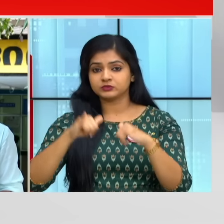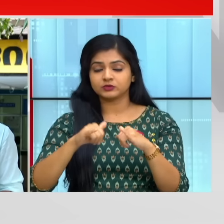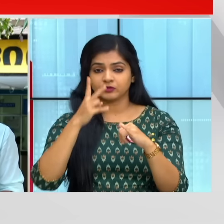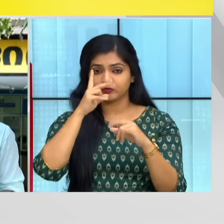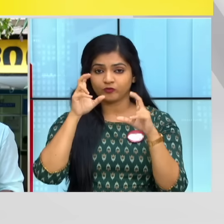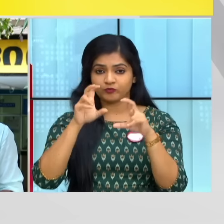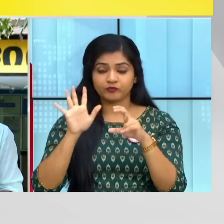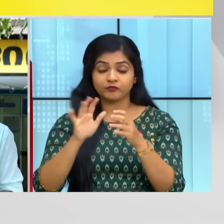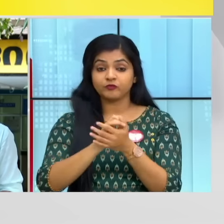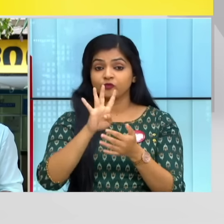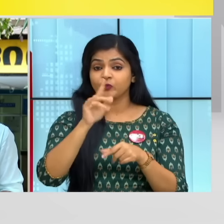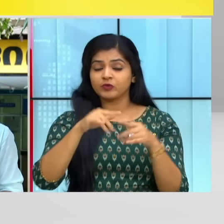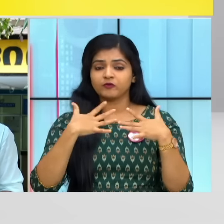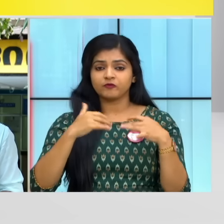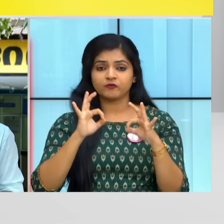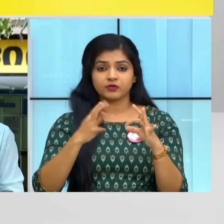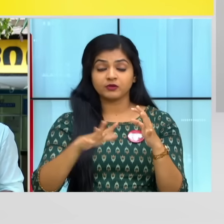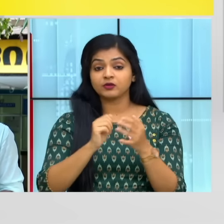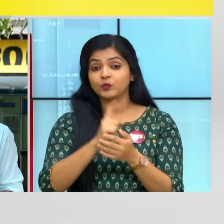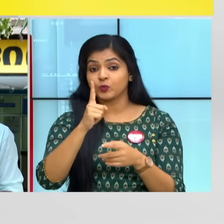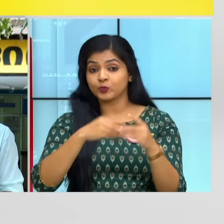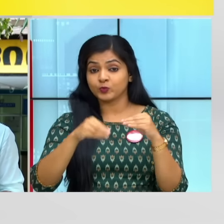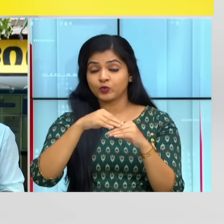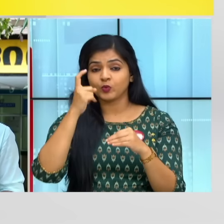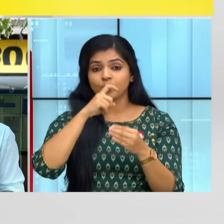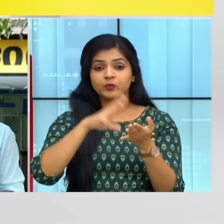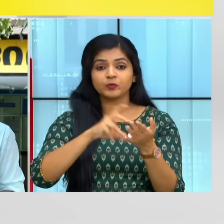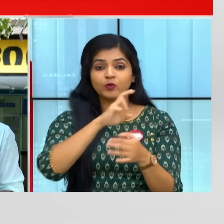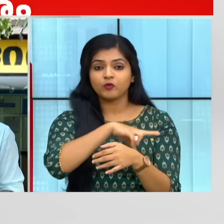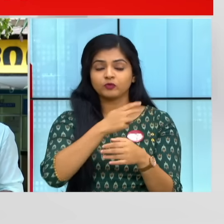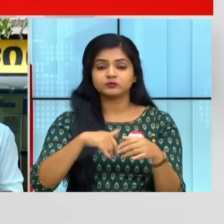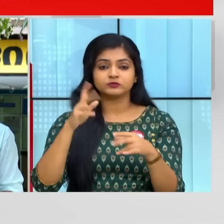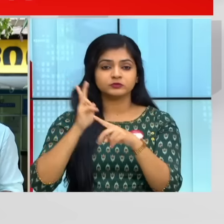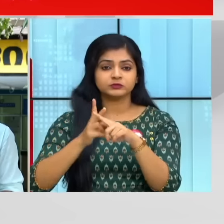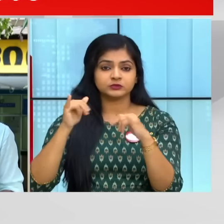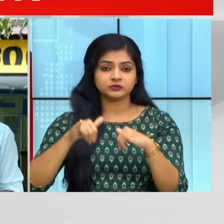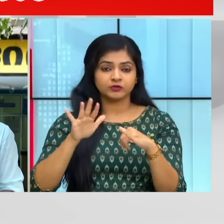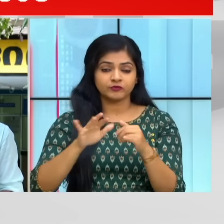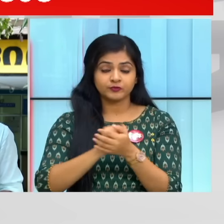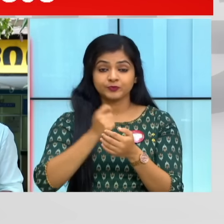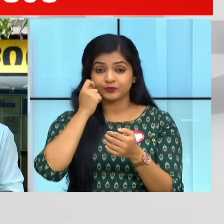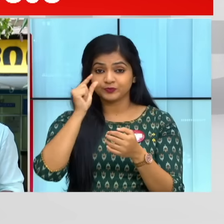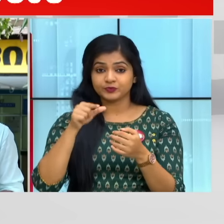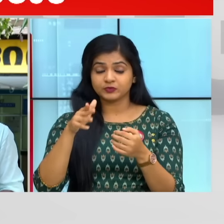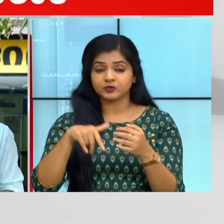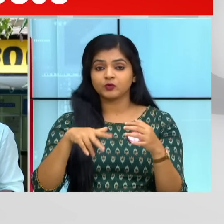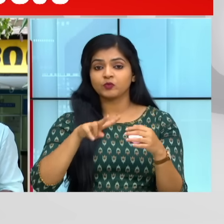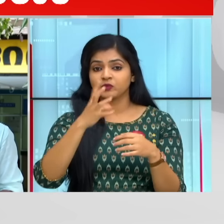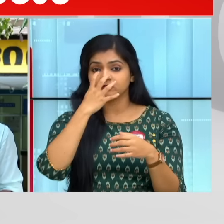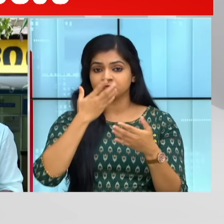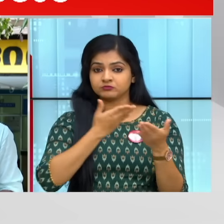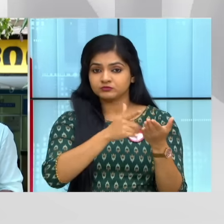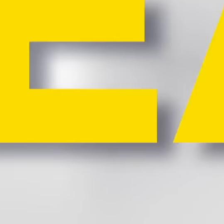രോഗമുക്തരാണ്. ബാക്കിയുള്ള ഒരാളാണ് കോഴിക്കോട് മെഡിക്കൽ കോളേജിൽ ഇപ്പോൾ ചികിത്സയിലുള്ളത്. ഇദ്ദേഹം വെന്റിലേറ്ററിലാണ് ഉള്ളത്. ഉടൻ